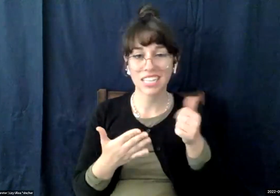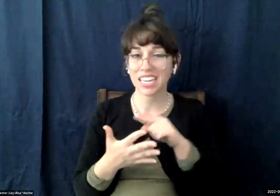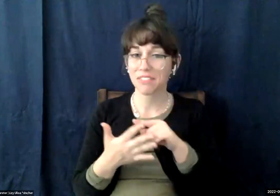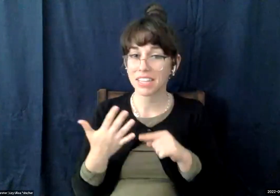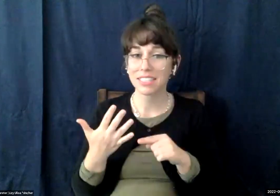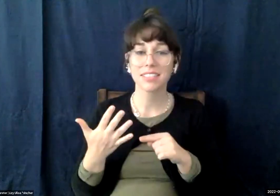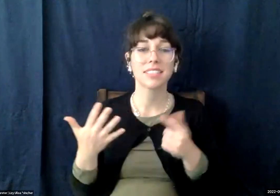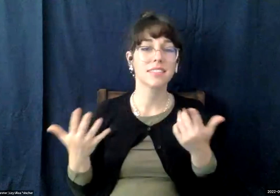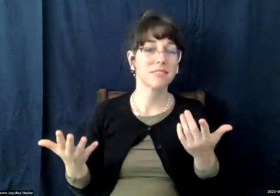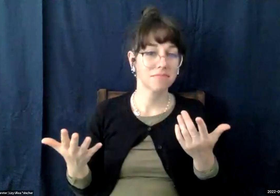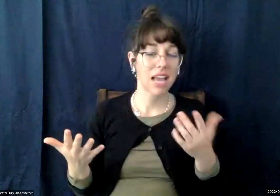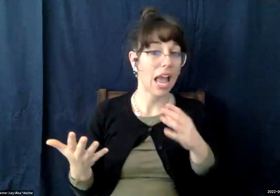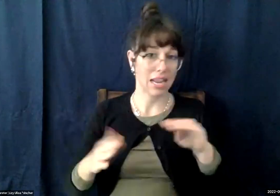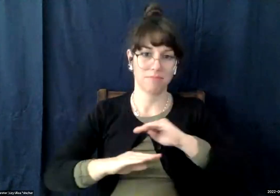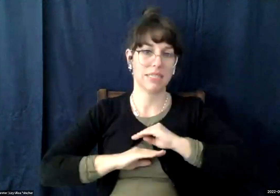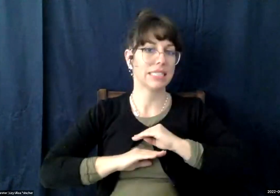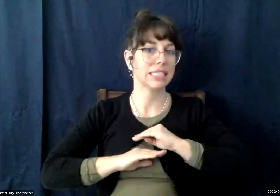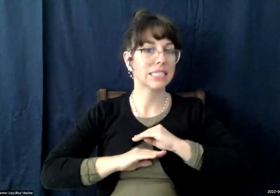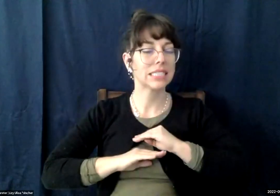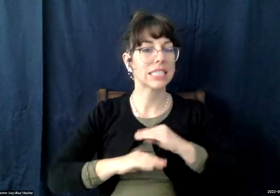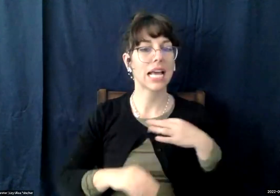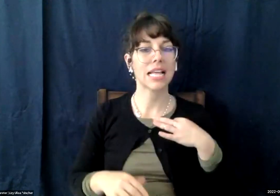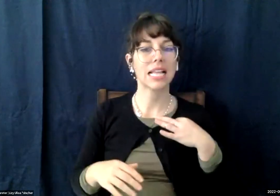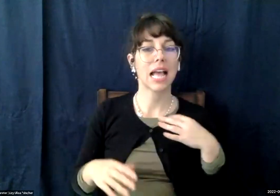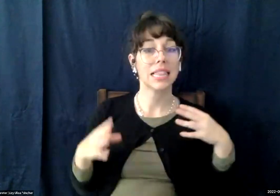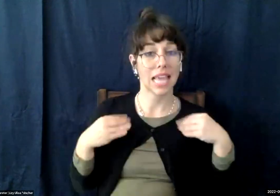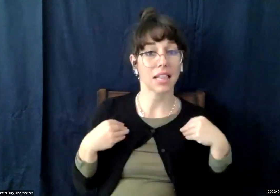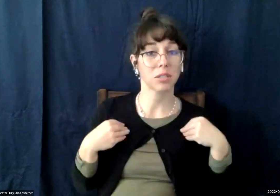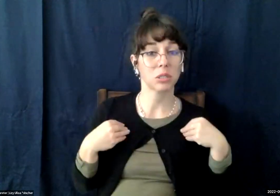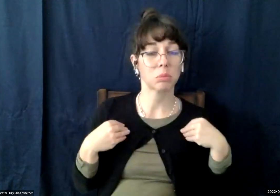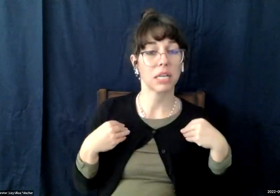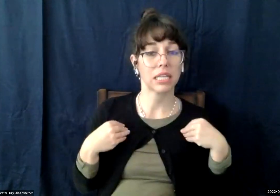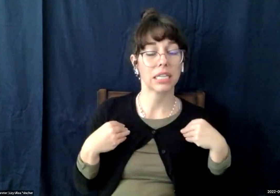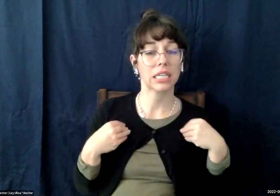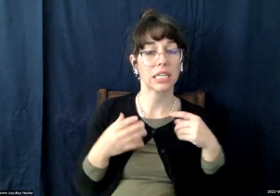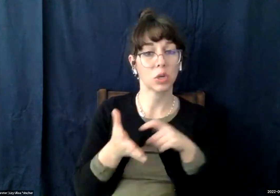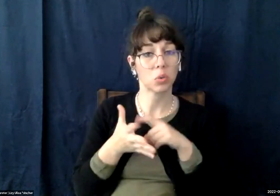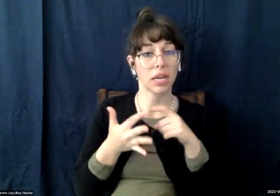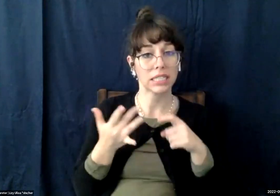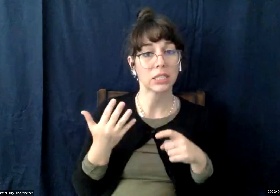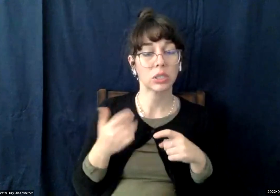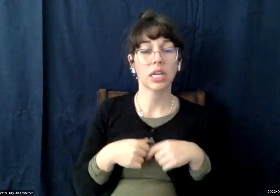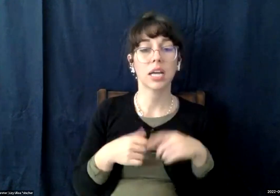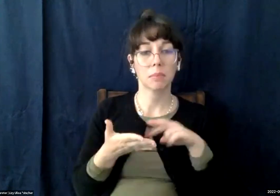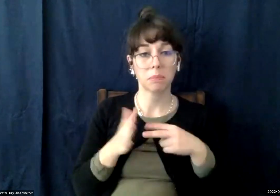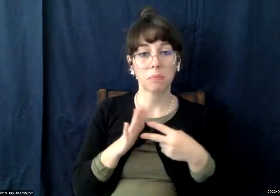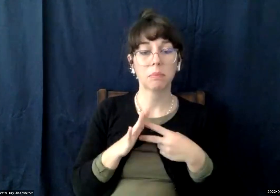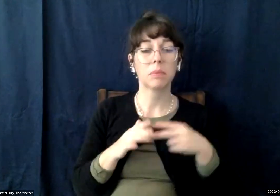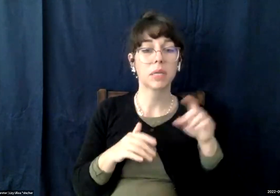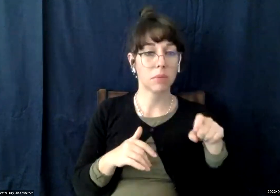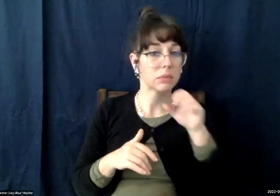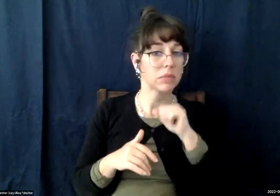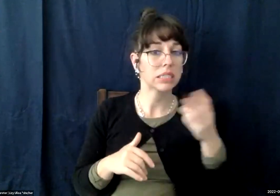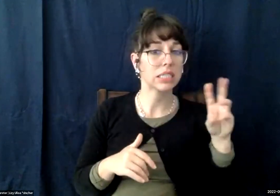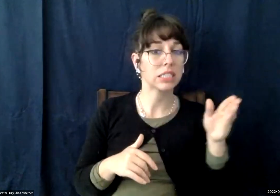meets that eligibility criteria, so the three eligibility criteria is being that a student is 16 through 21 years of